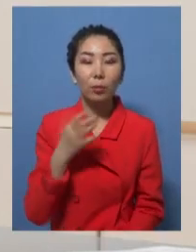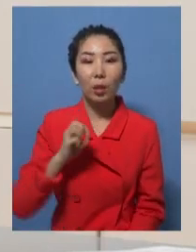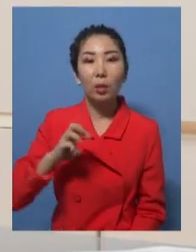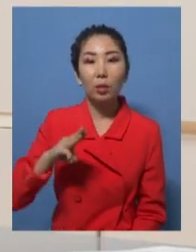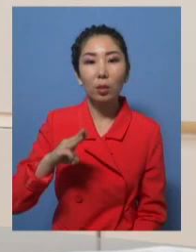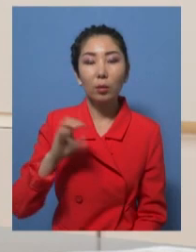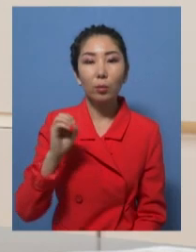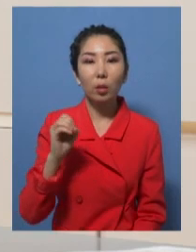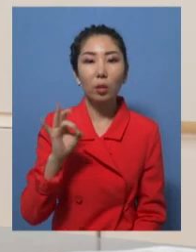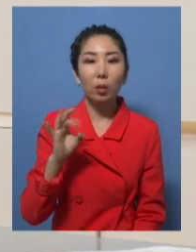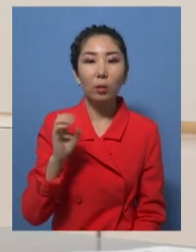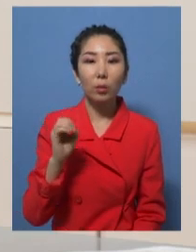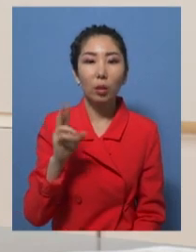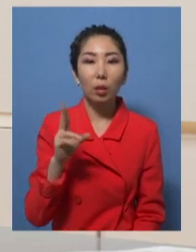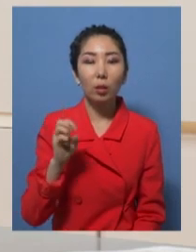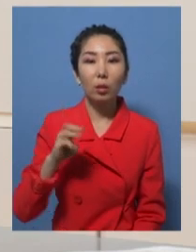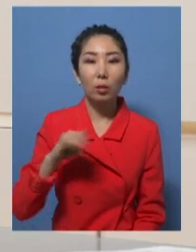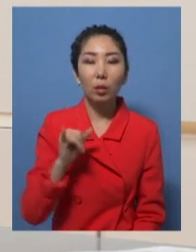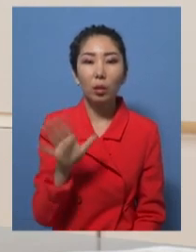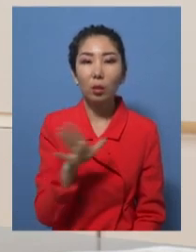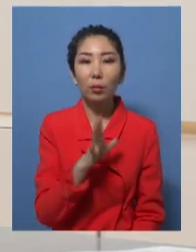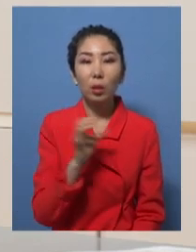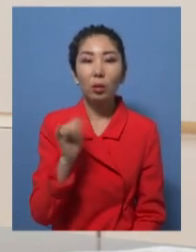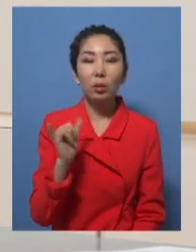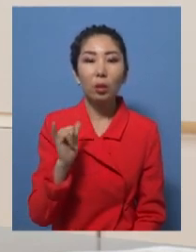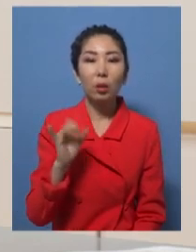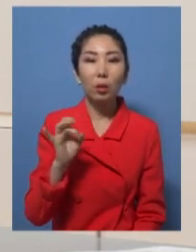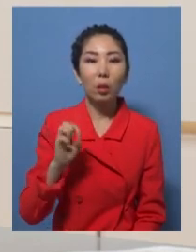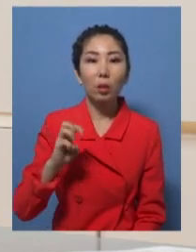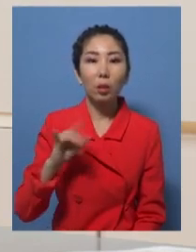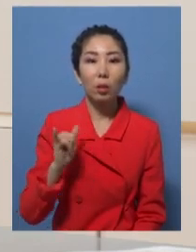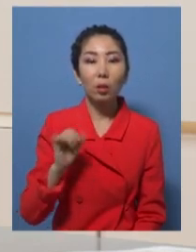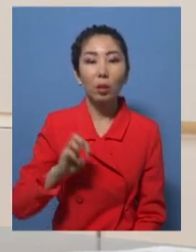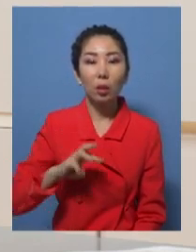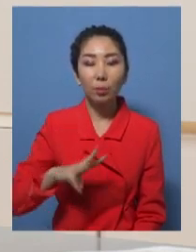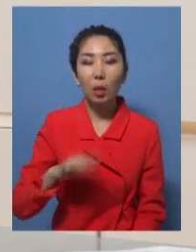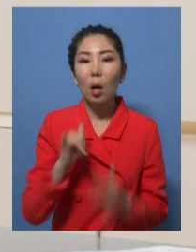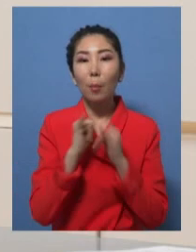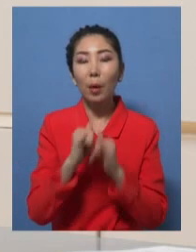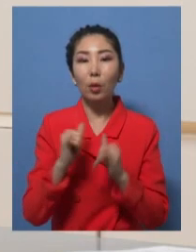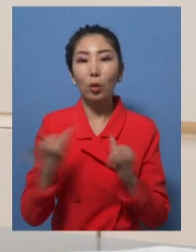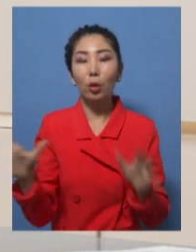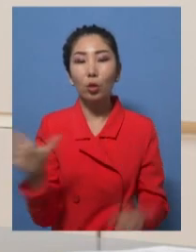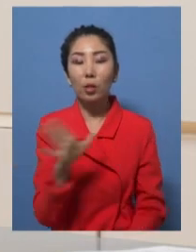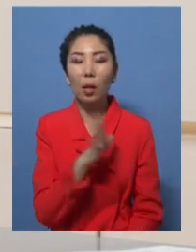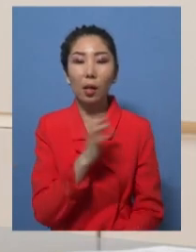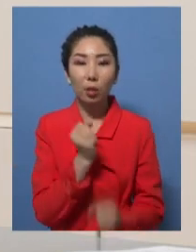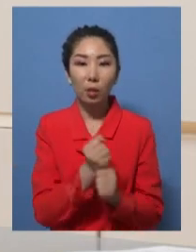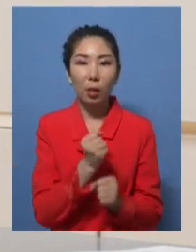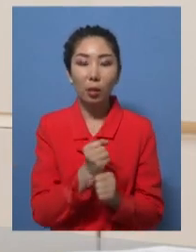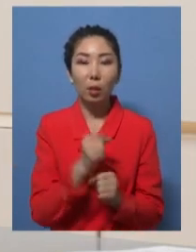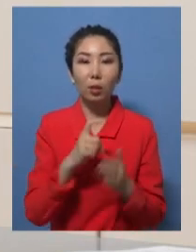Теректі, Қаратөбе, Сырым аудандарының аумағында осы 10 эпизодты қылмыс жасаған, яғни мал ұрлығын жасаған қылмыстық